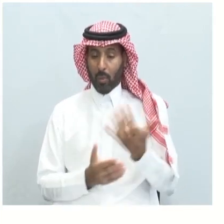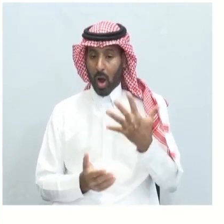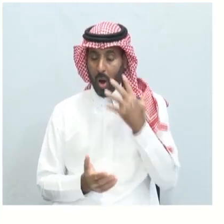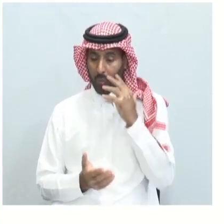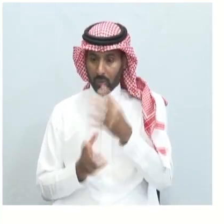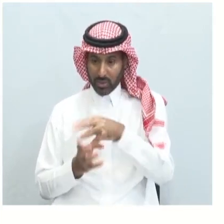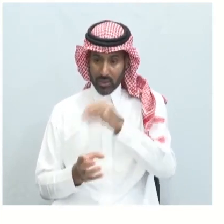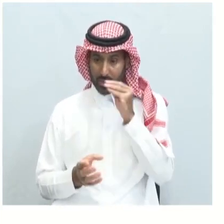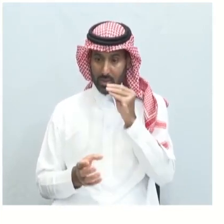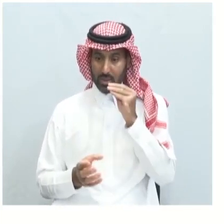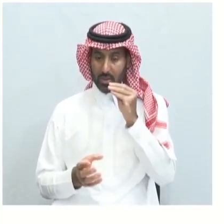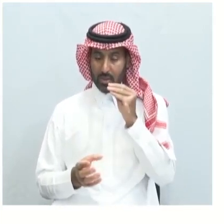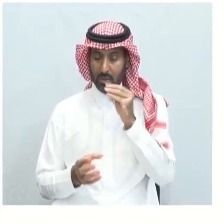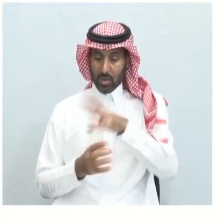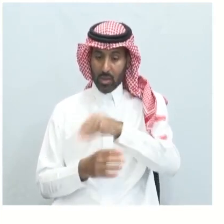ل